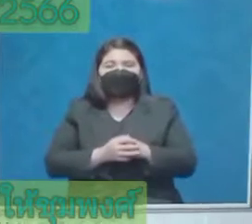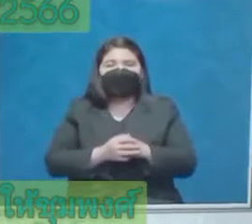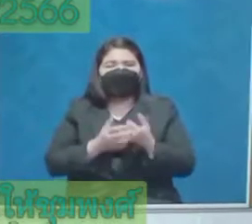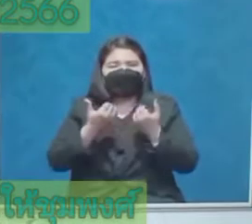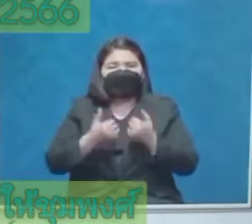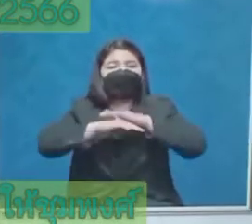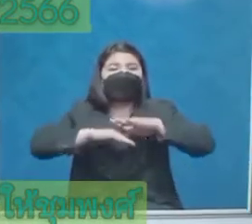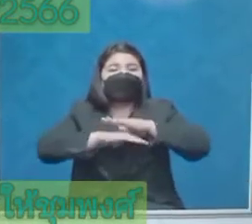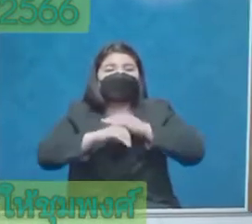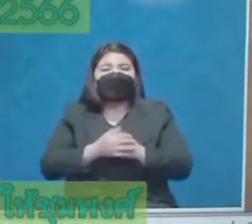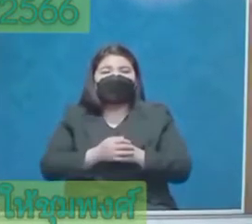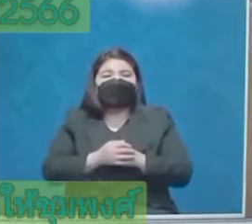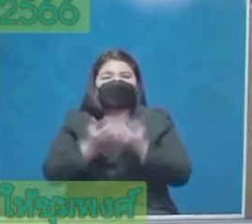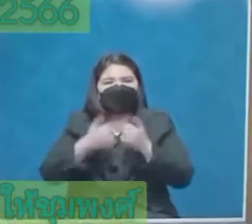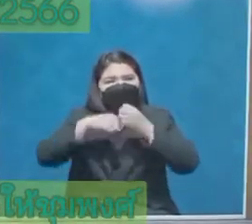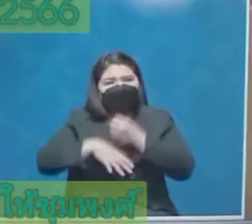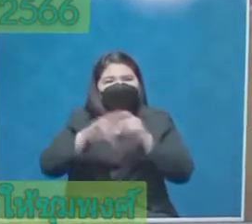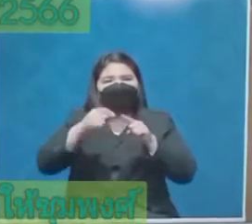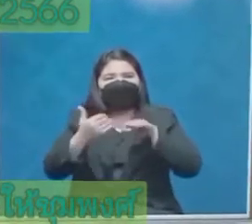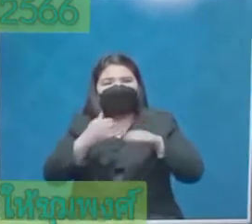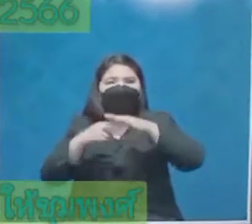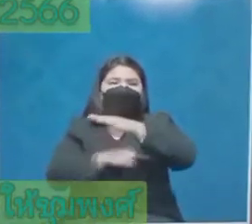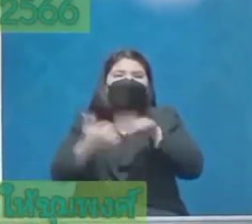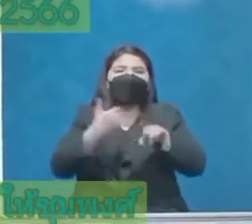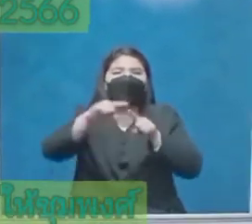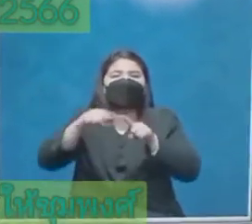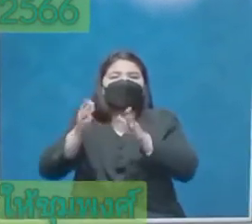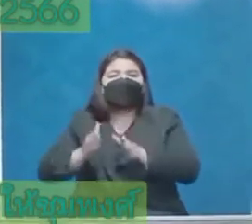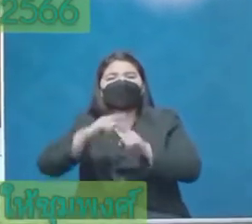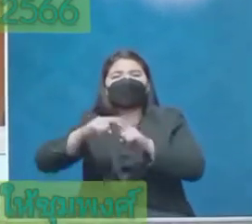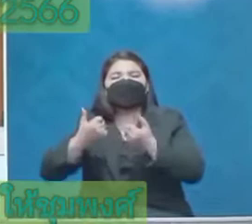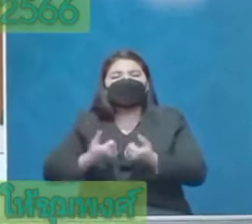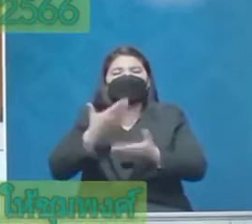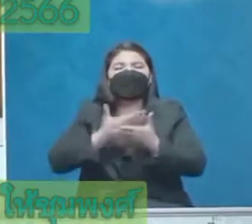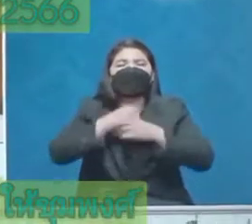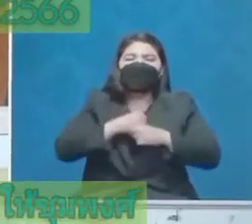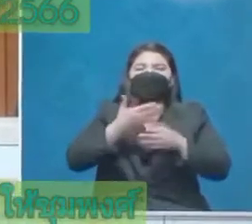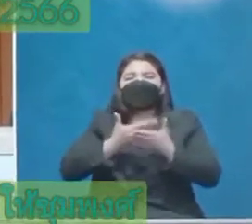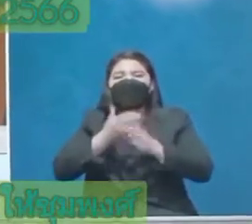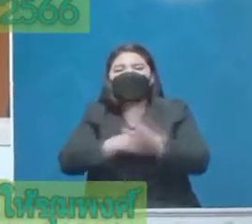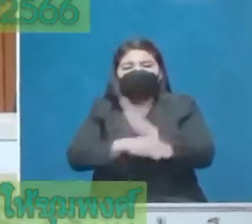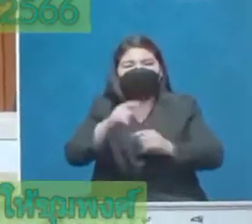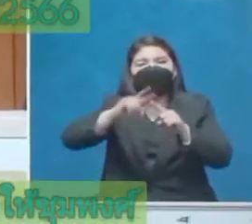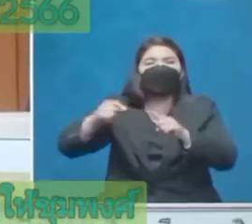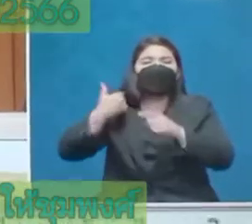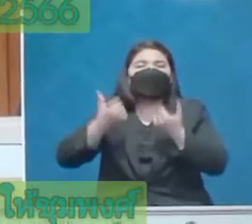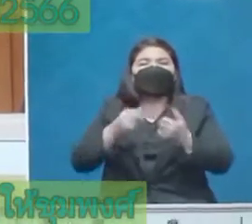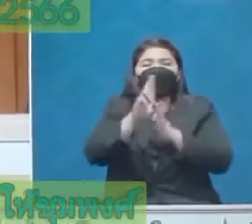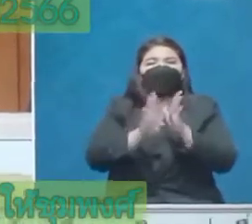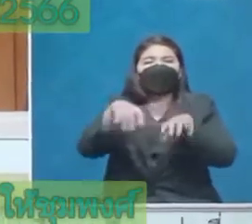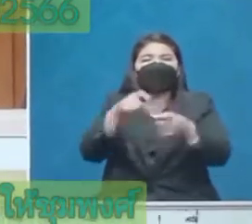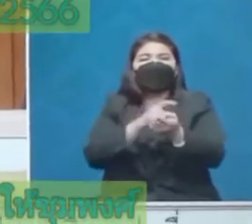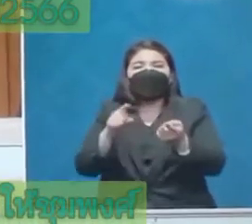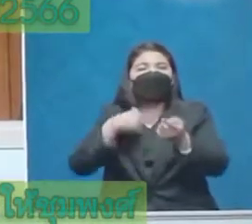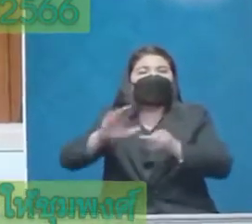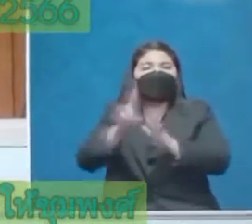โครงสร้างพื้นฐานก่อสร้างบำรุงฐานถนนและสะพานส่งเสริมคุณภาพชีวิตเบี้ยยังชีพของพิการเบี้ยยังชีพผู้ป่วยเอสการจัดระเบียบชุมชนสังคมนะครับ